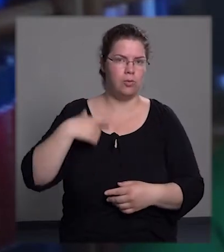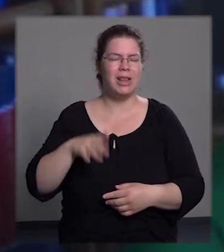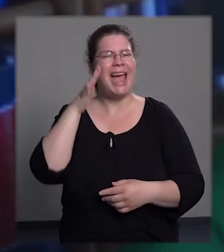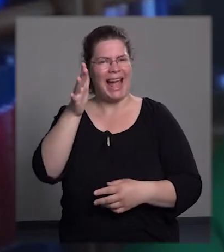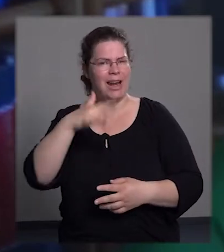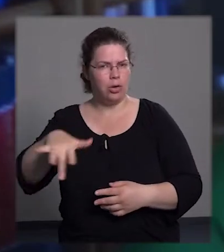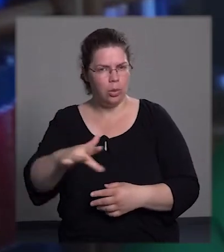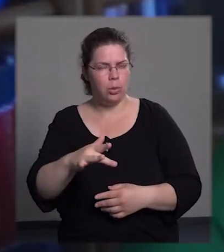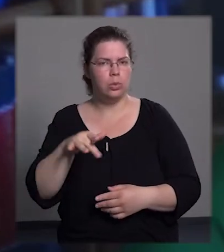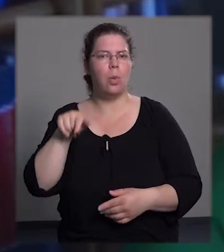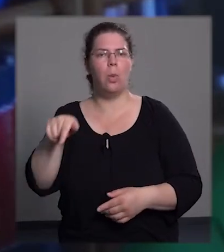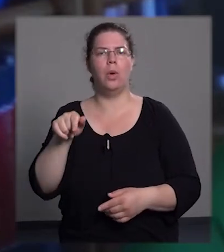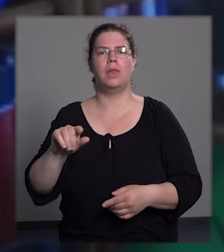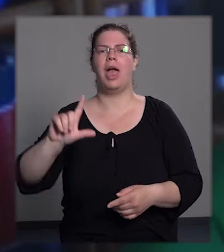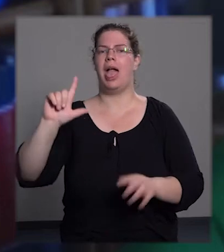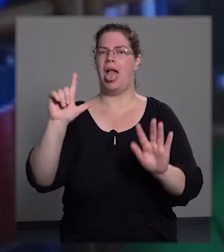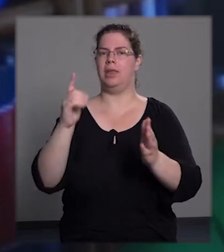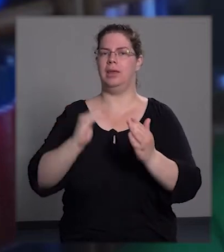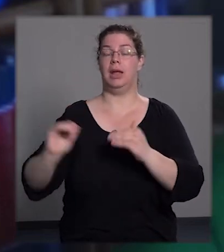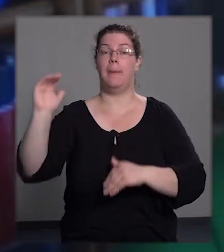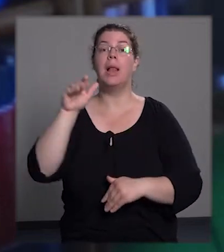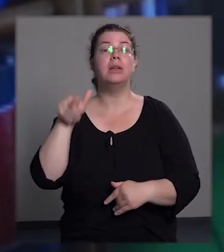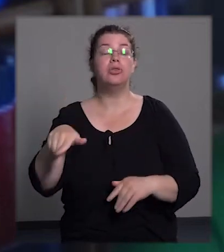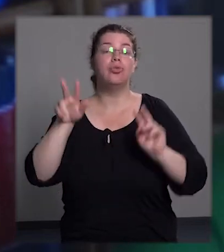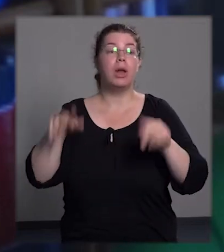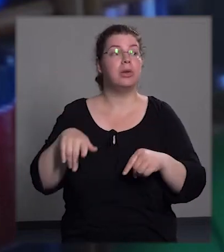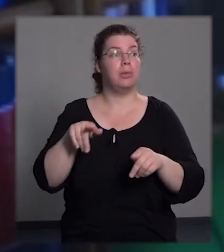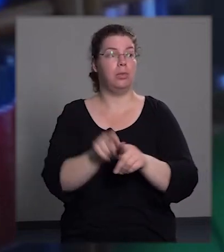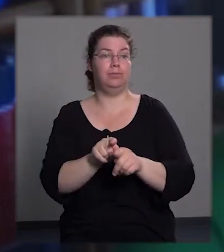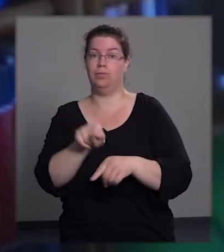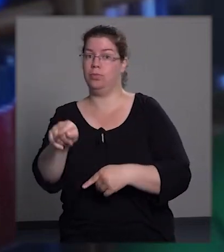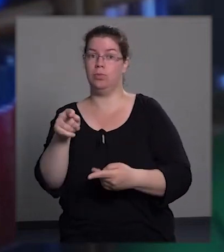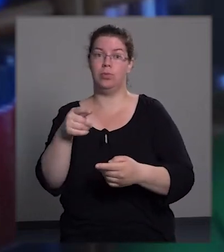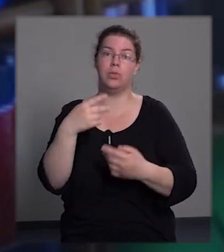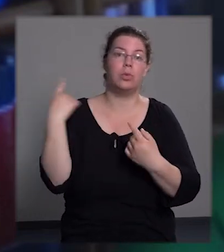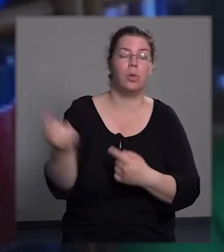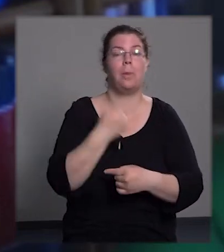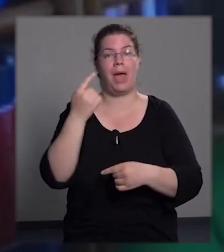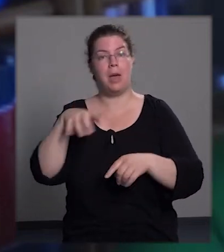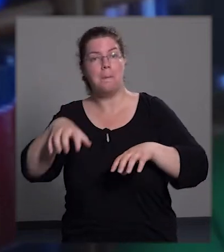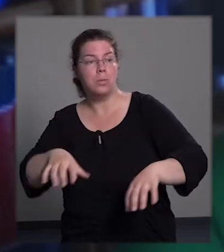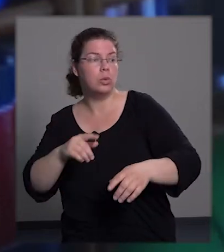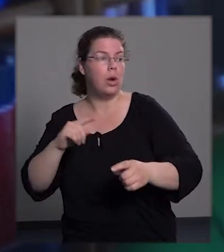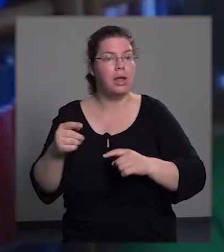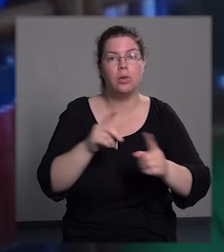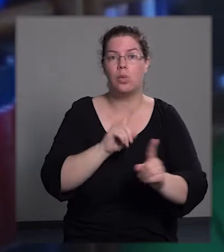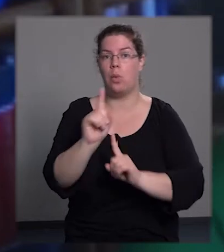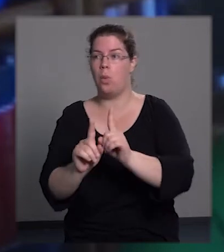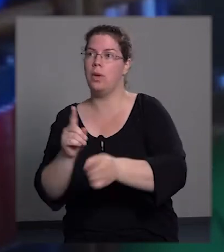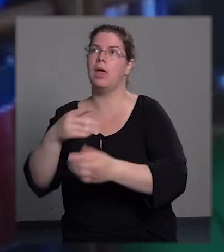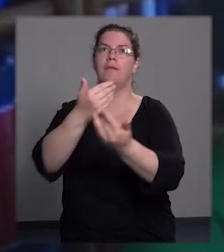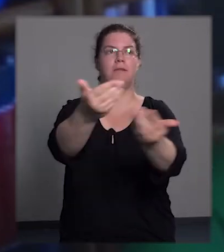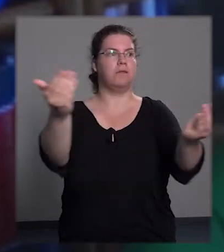emeleten, és tulajdonképpen belép az ő szobájába, az ő bútorai között mászkál, a fal tele